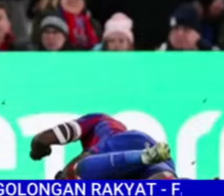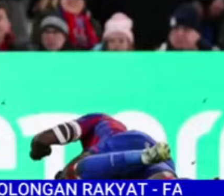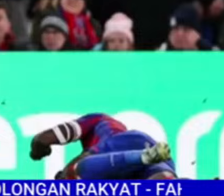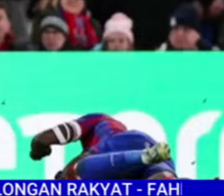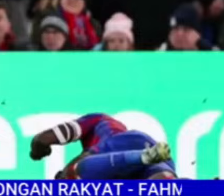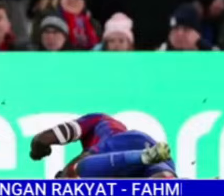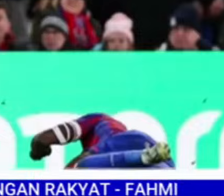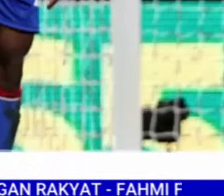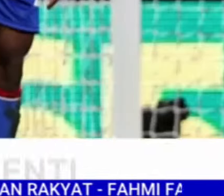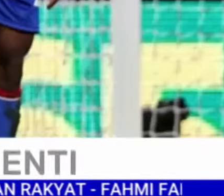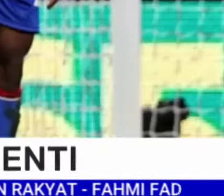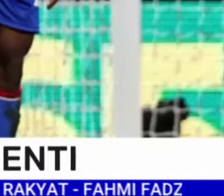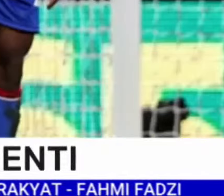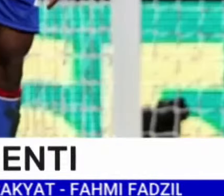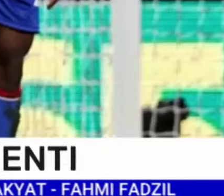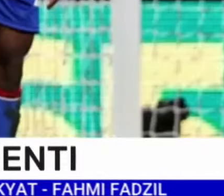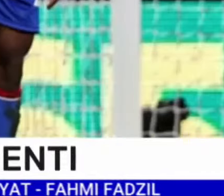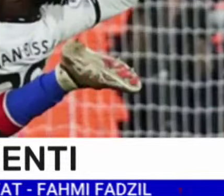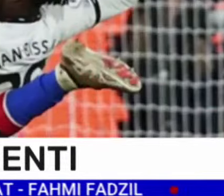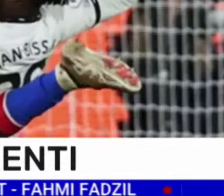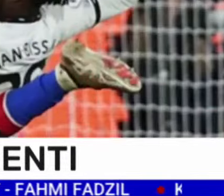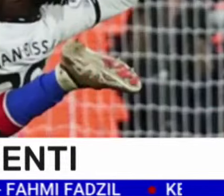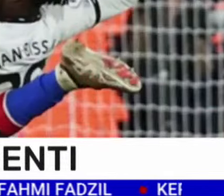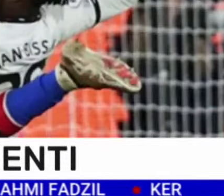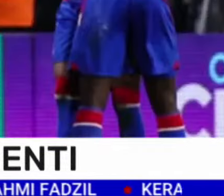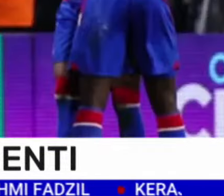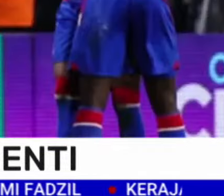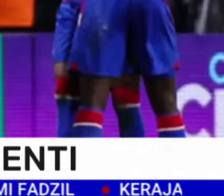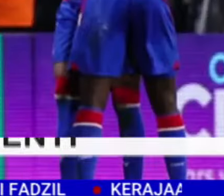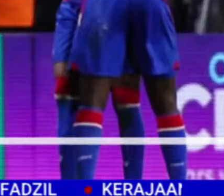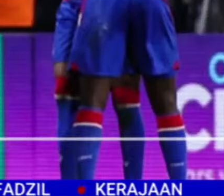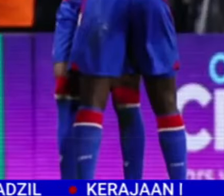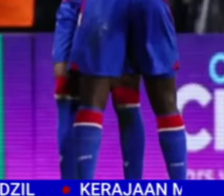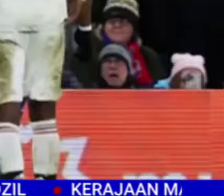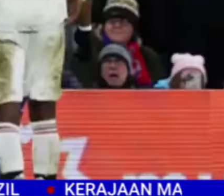Crystal Palace sekat kemarahan United.